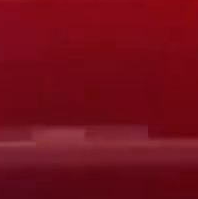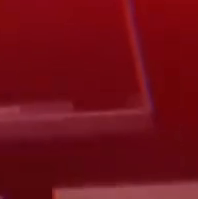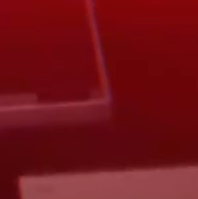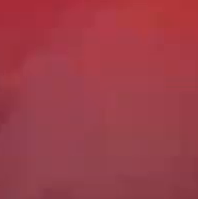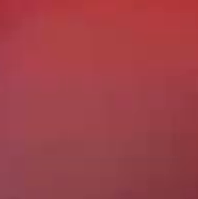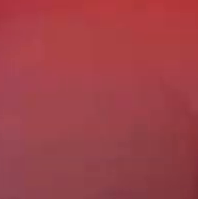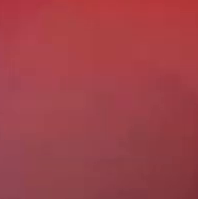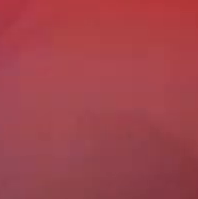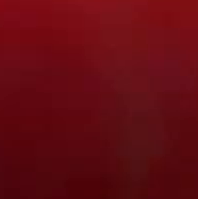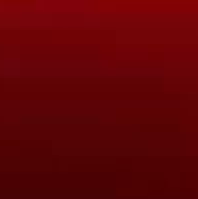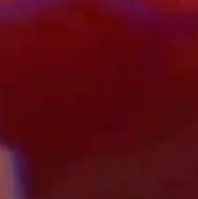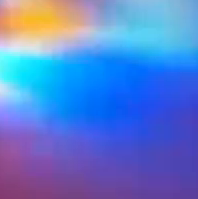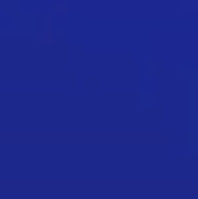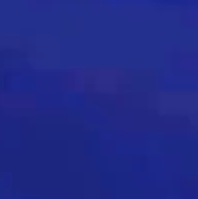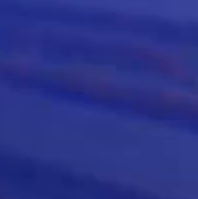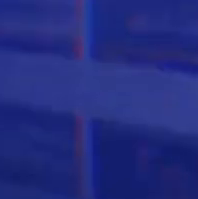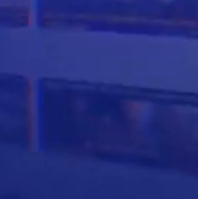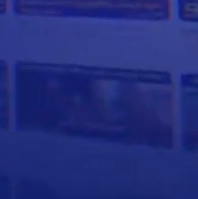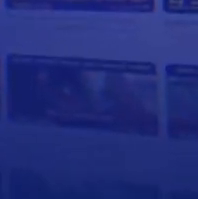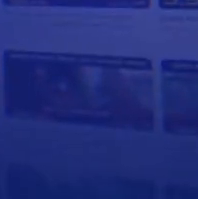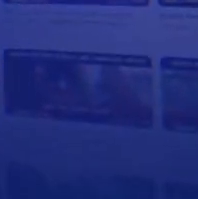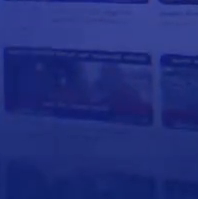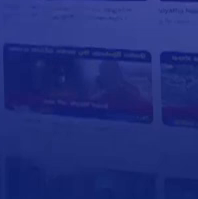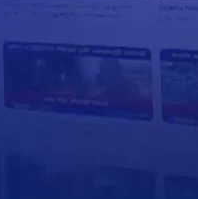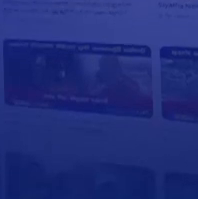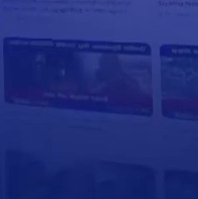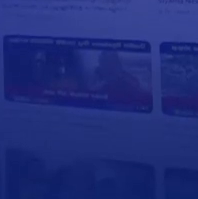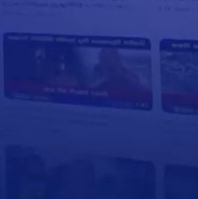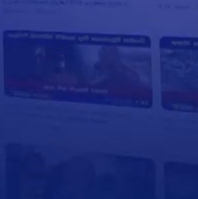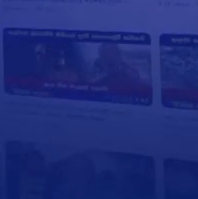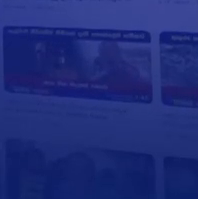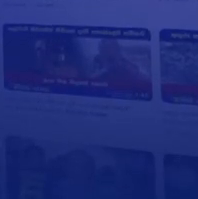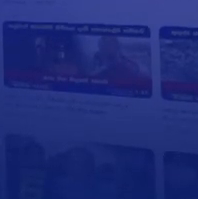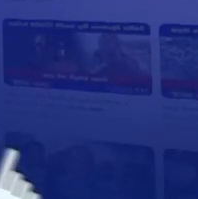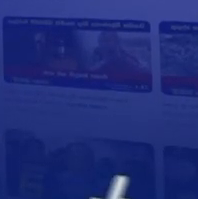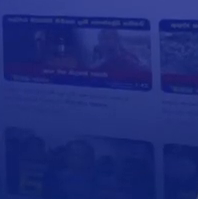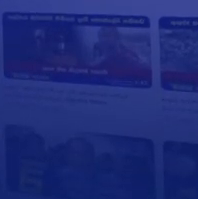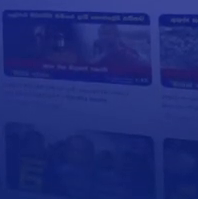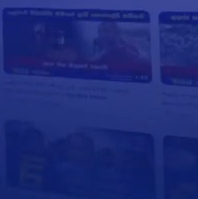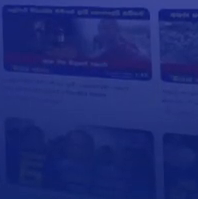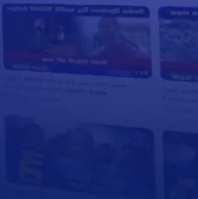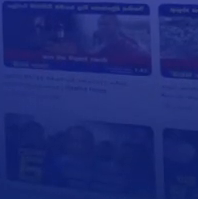රටේ ලෝකෙ සිදුවන උණුසුම් පුව දැනගන්න සියත නිවුස් YouTube channel එක අදම subscribe කරන්න.